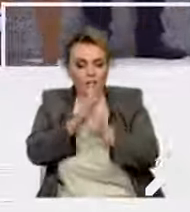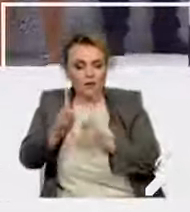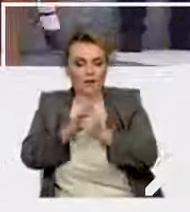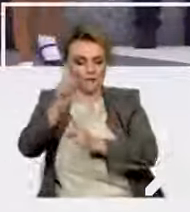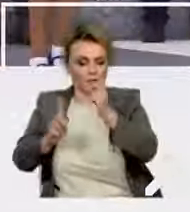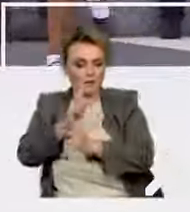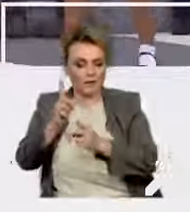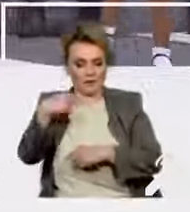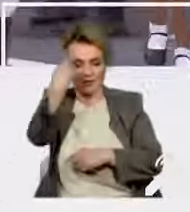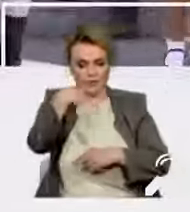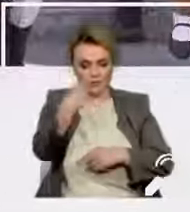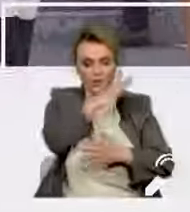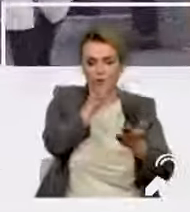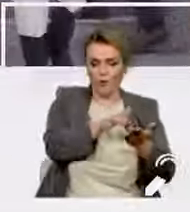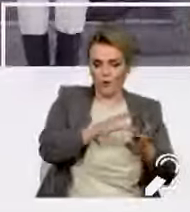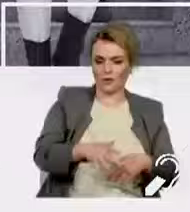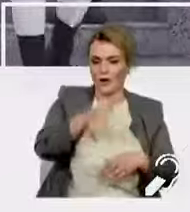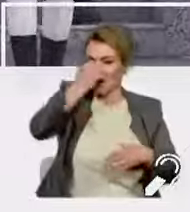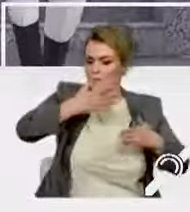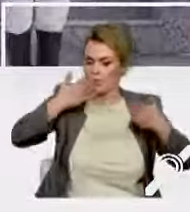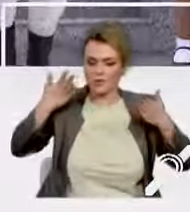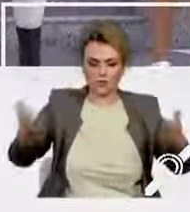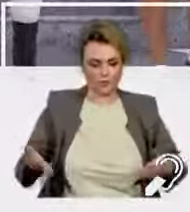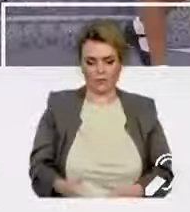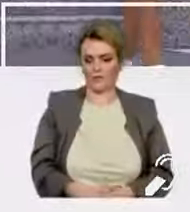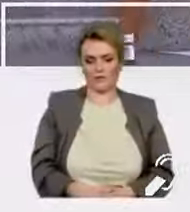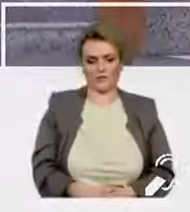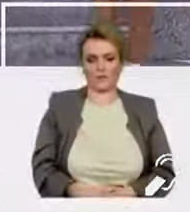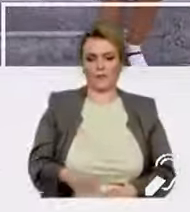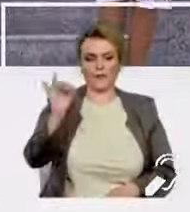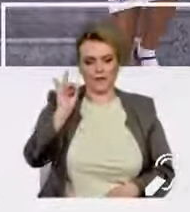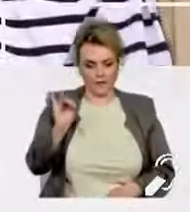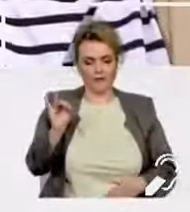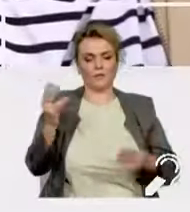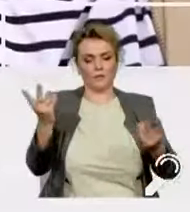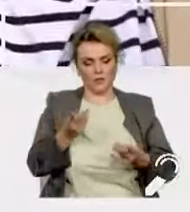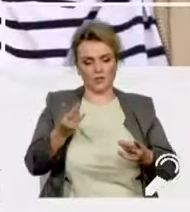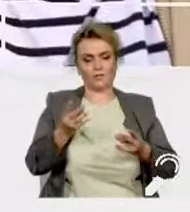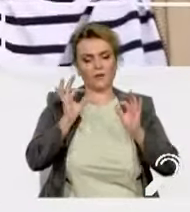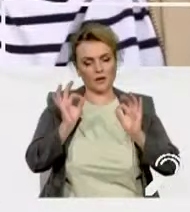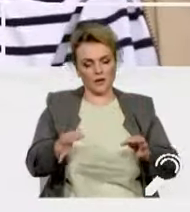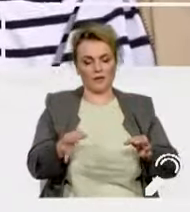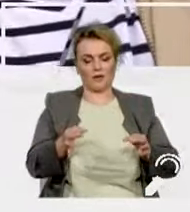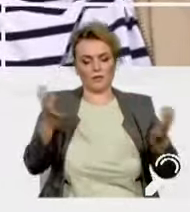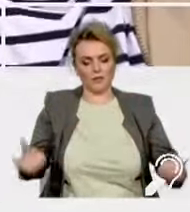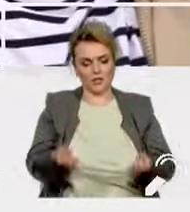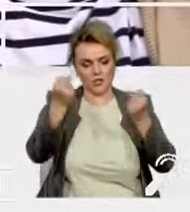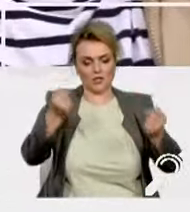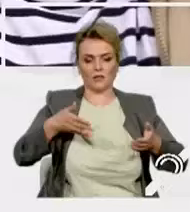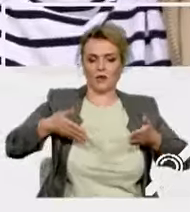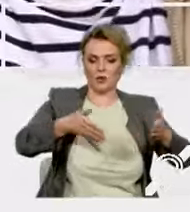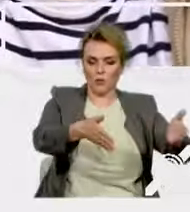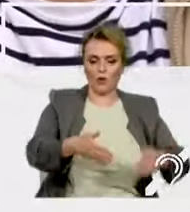fim mulțumiți și trebuie să fim recunoscători, să prețuim și să sprijinim pe o cale dreaptă, pe calea spre Europa, să